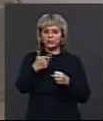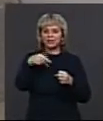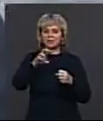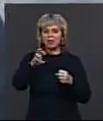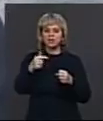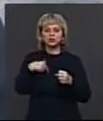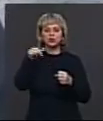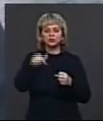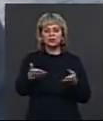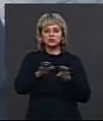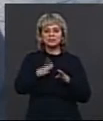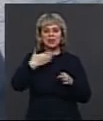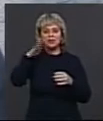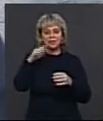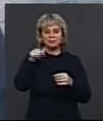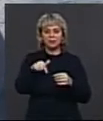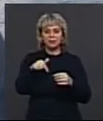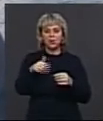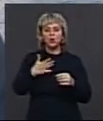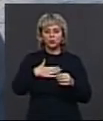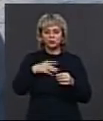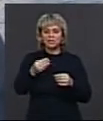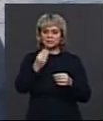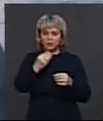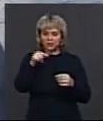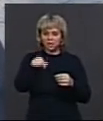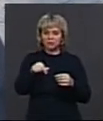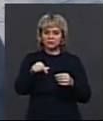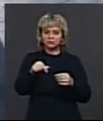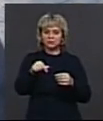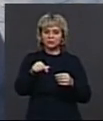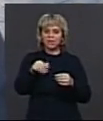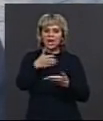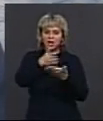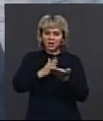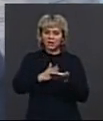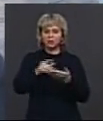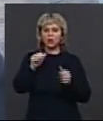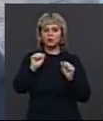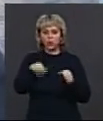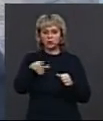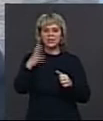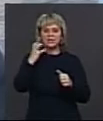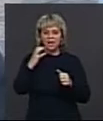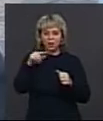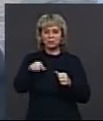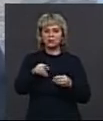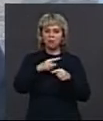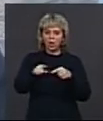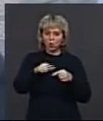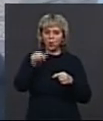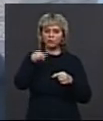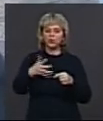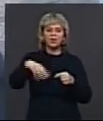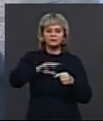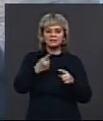гималайские у нас, то есть они вот летом, они у нас питаются, там и хлебушек можно, и яблочки, и морковки, и